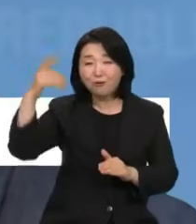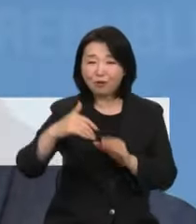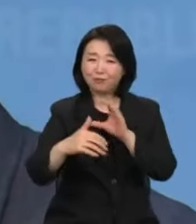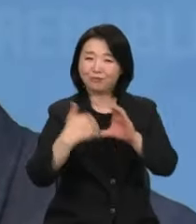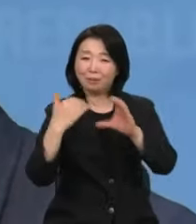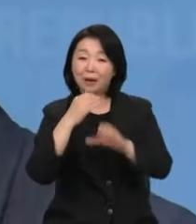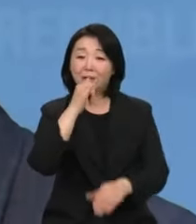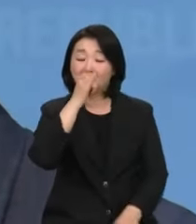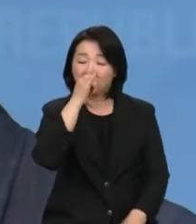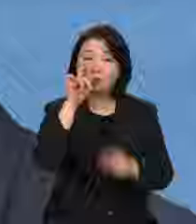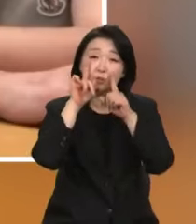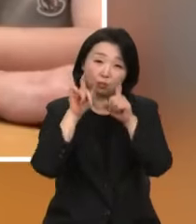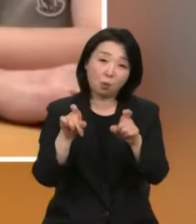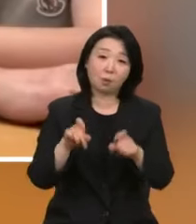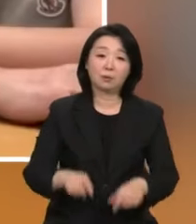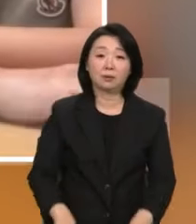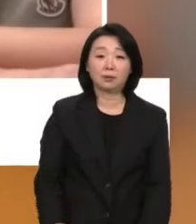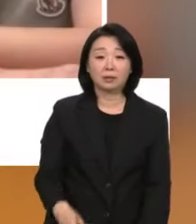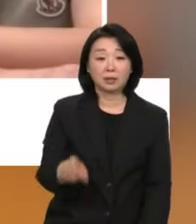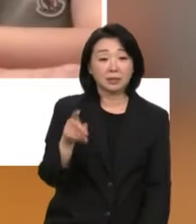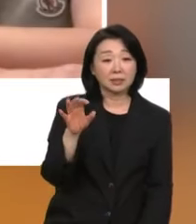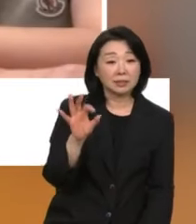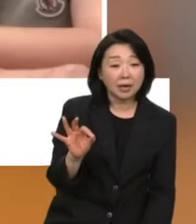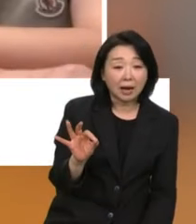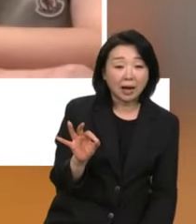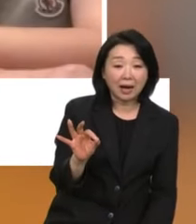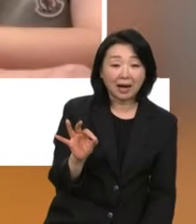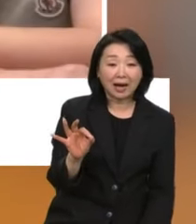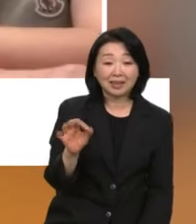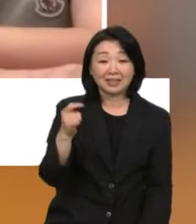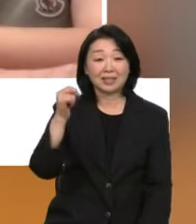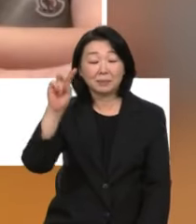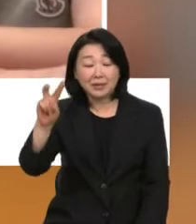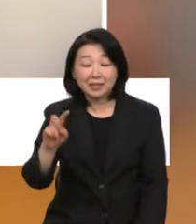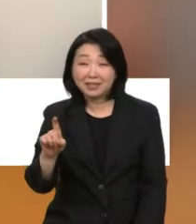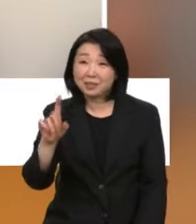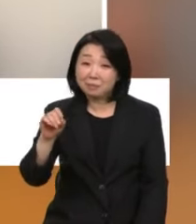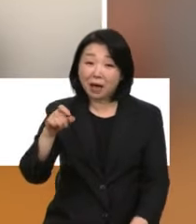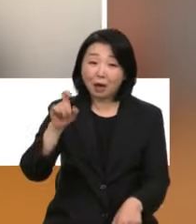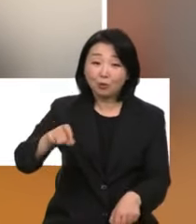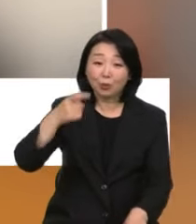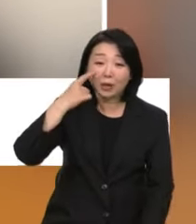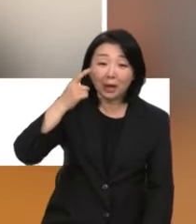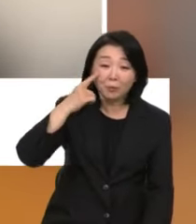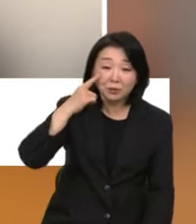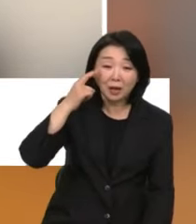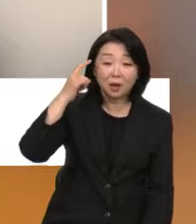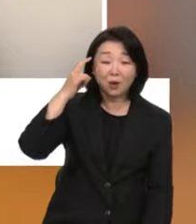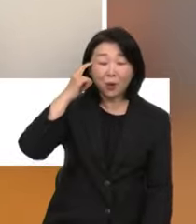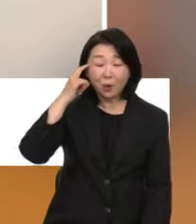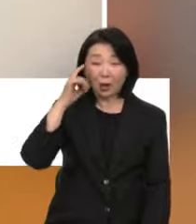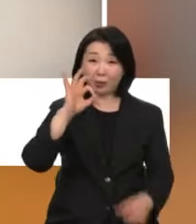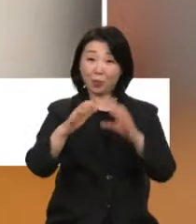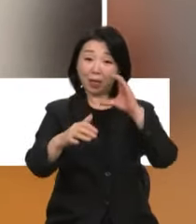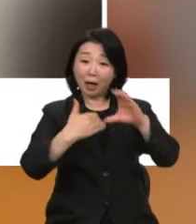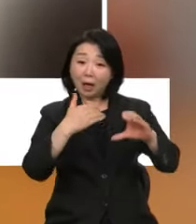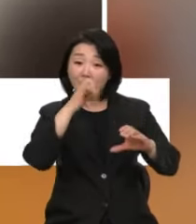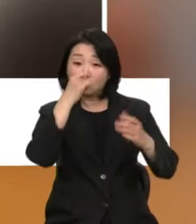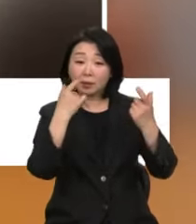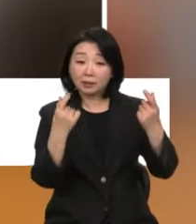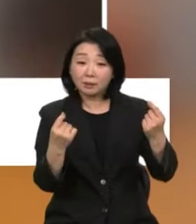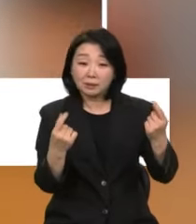받았다는 의혹이 나왔습니다. 장해찬 팀이 10만 구독 가자 이걸 이왕이면 슈퍼챗으로 보내줬으면 좋았을 텐데 아마